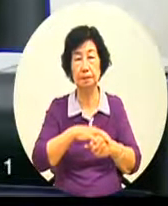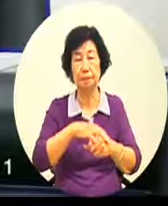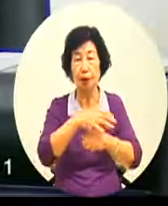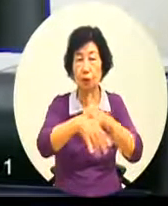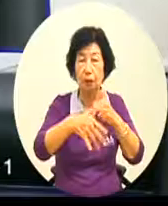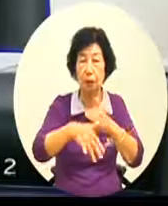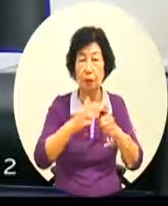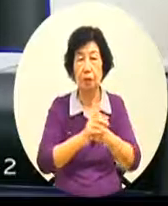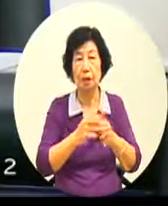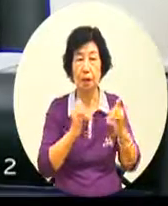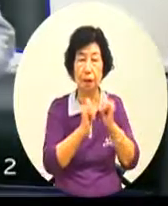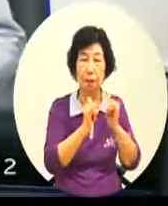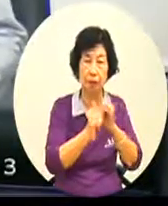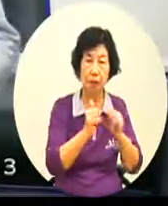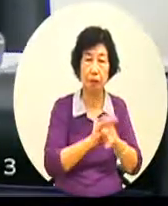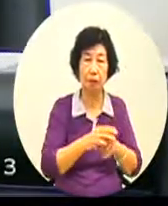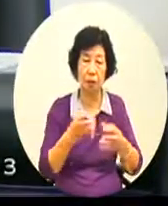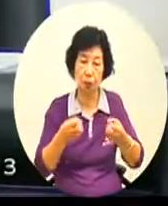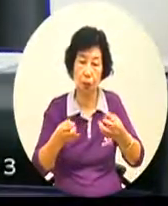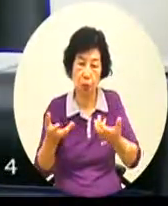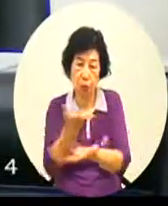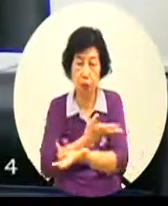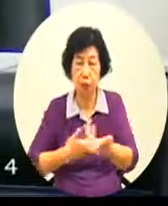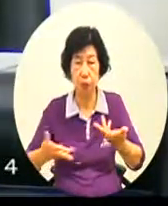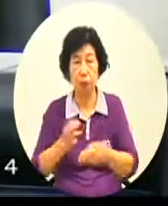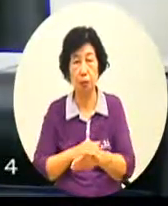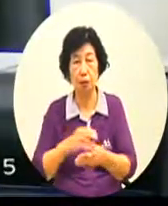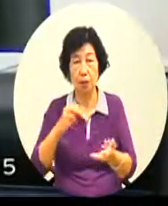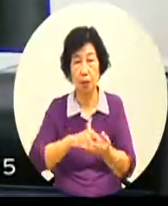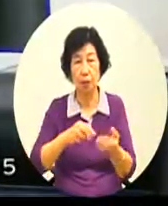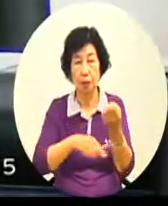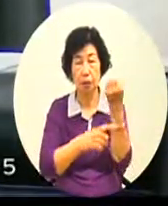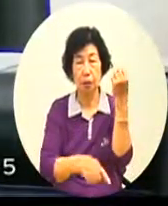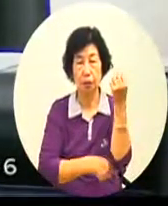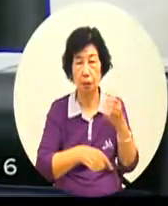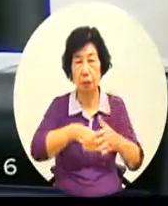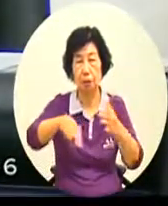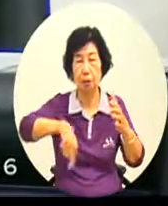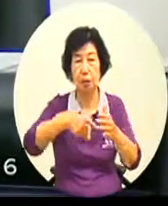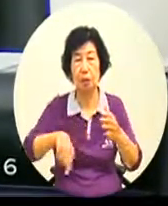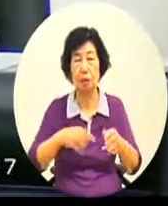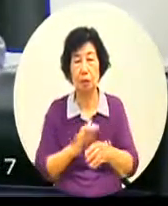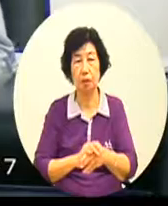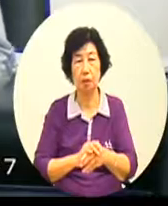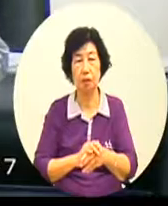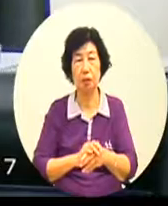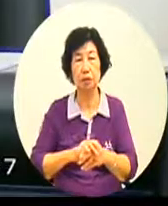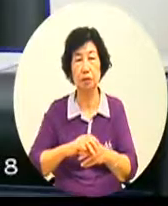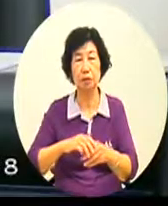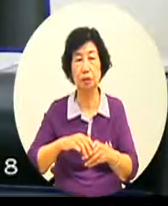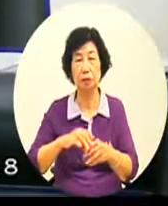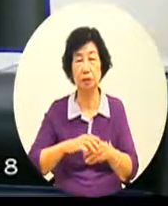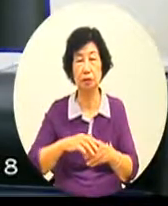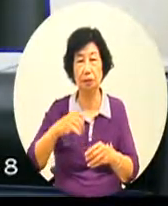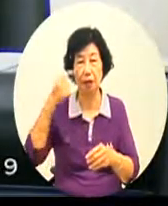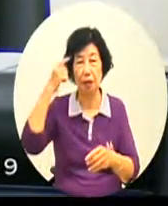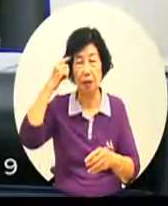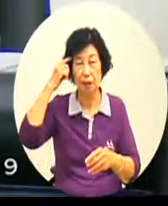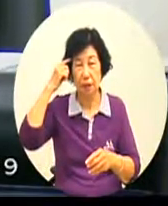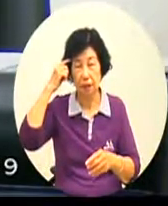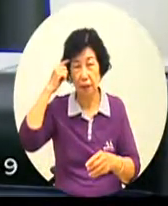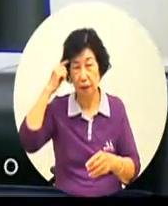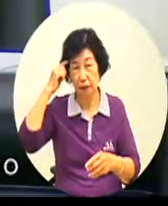都是在讨论，因为立法院也为了这个一例一休两例七天砍国